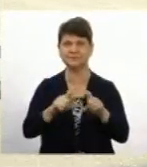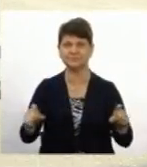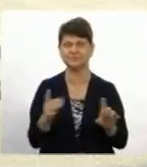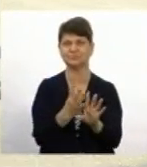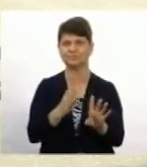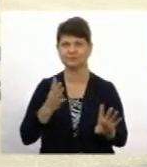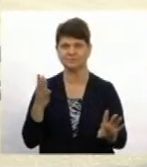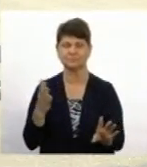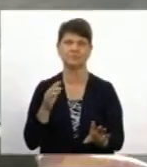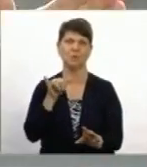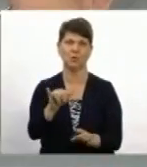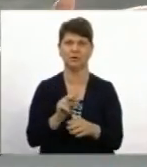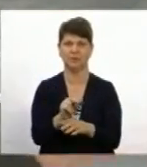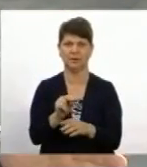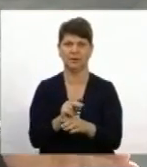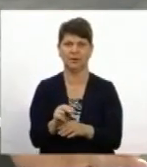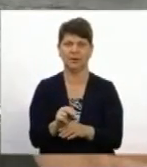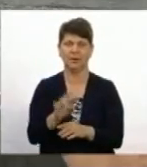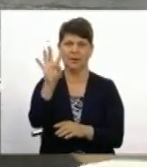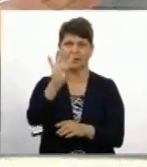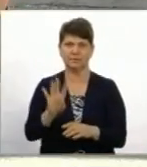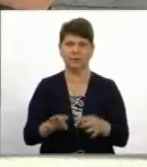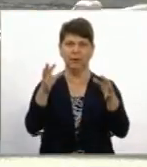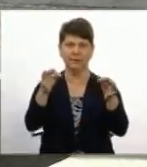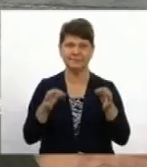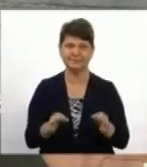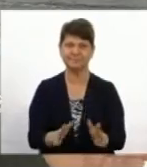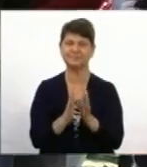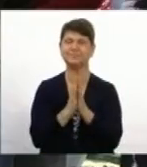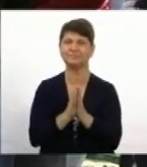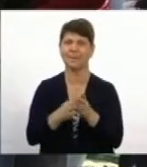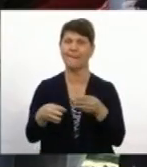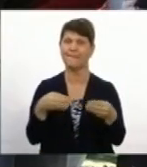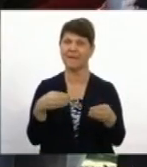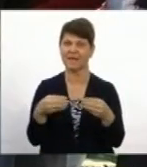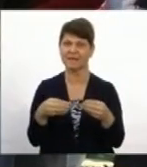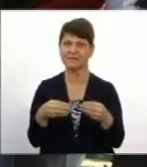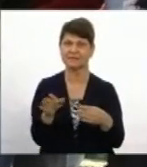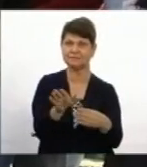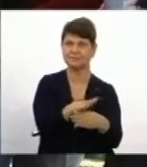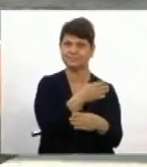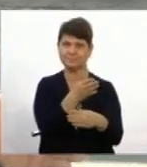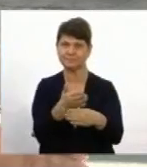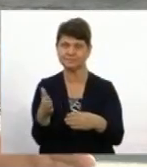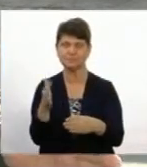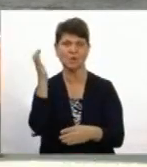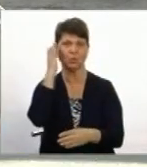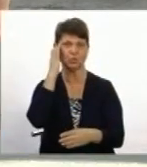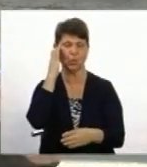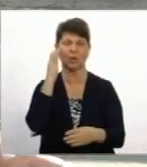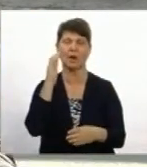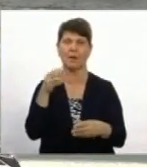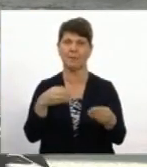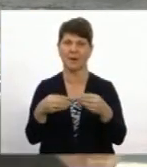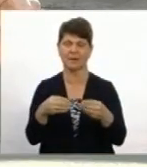них звучать настанови. У сині пакети будемо пластик, щоб відсортовувати, в чорні пакети інші